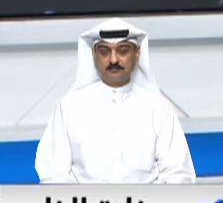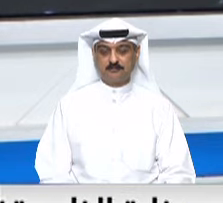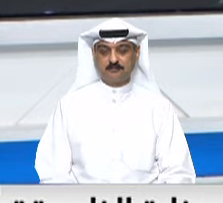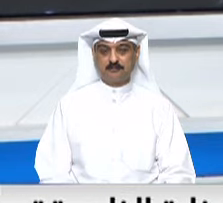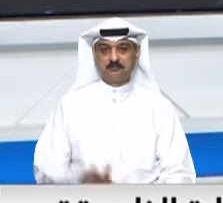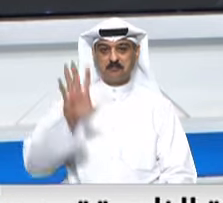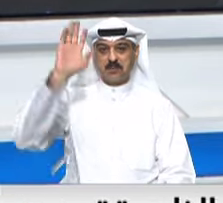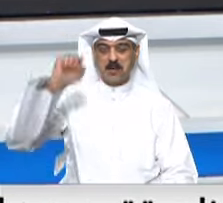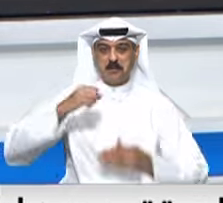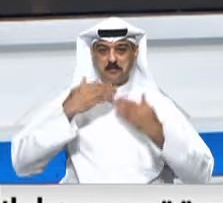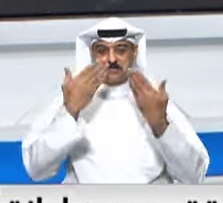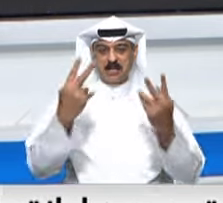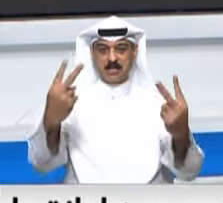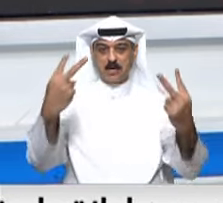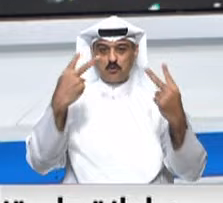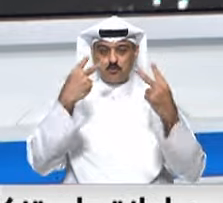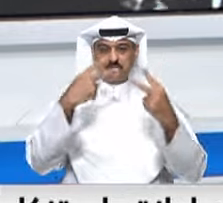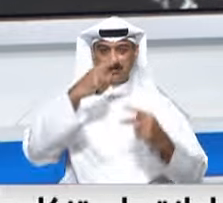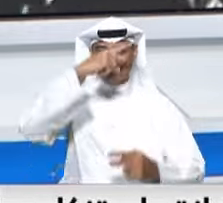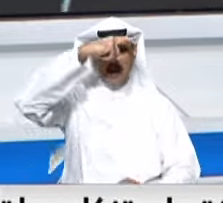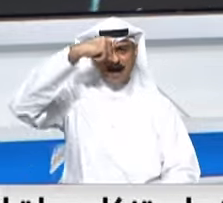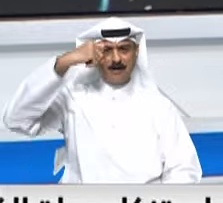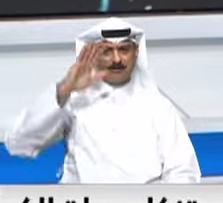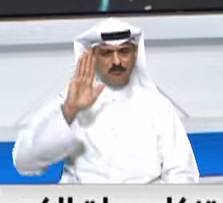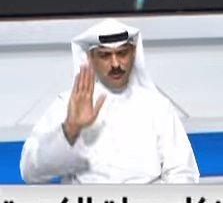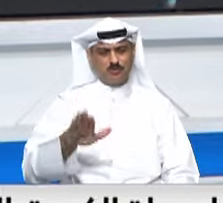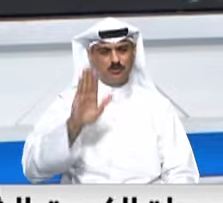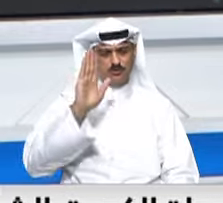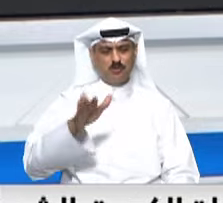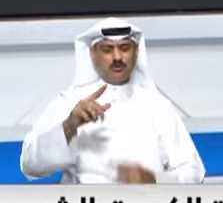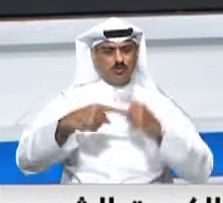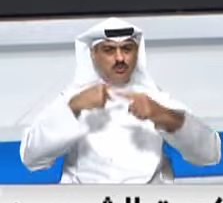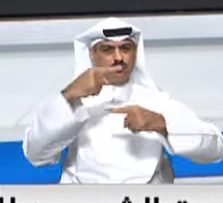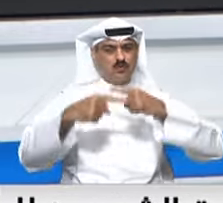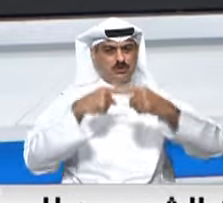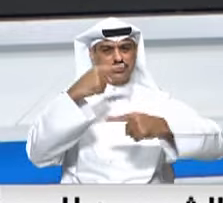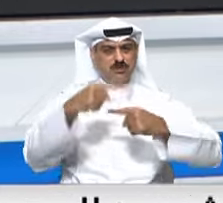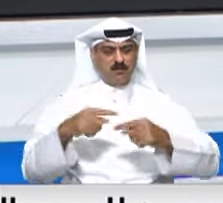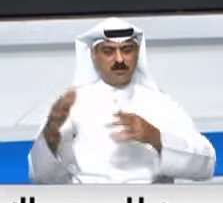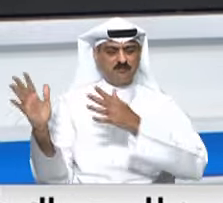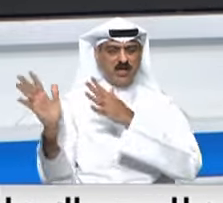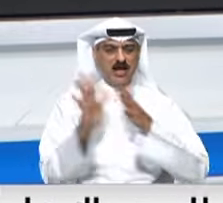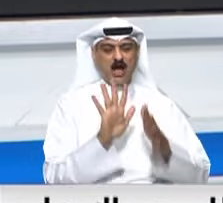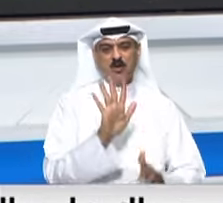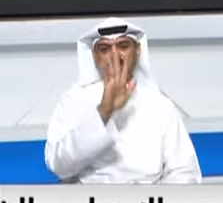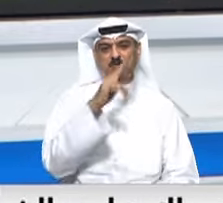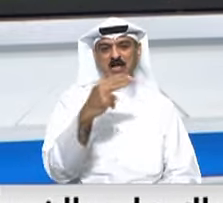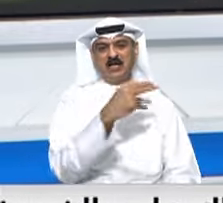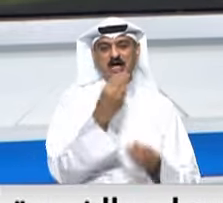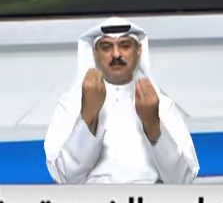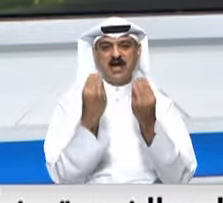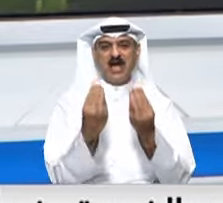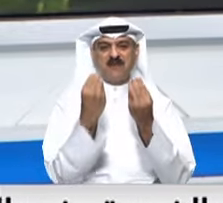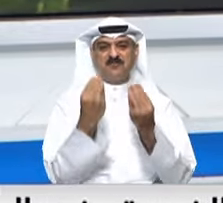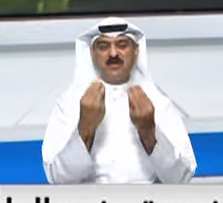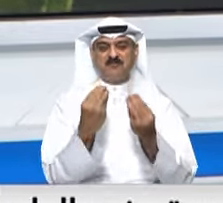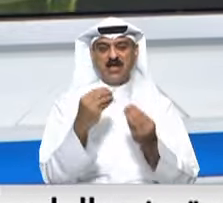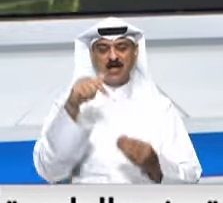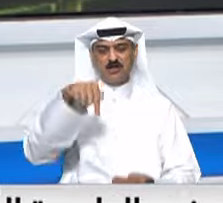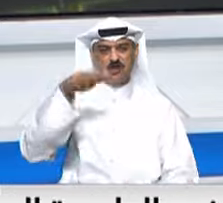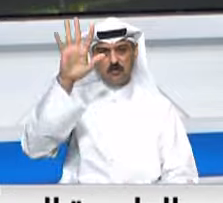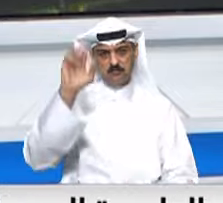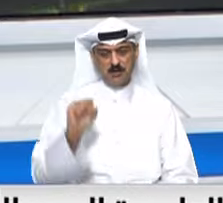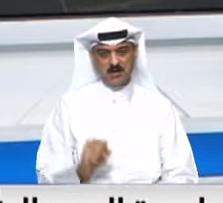اسعد الله اوقاتكم اعزائي المشاهدين الاجواء الحاره مستمره ويانا والهواء شمالي غربي خفيف الى معتدل السرعه بوجه عام حتى نهايه اليوم